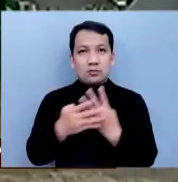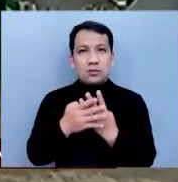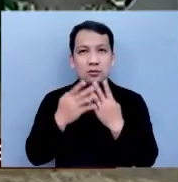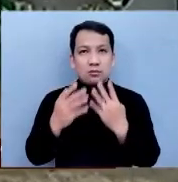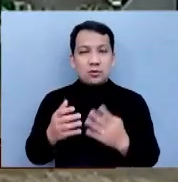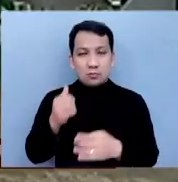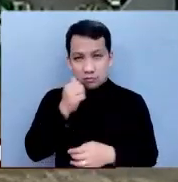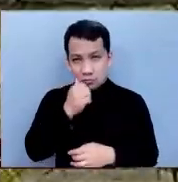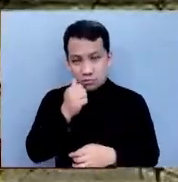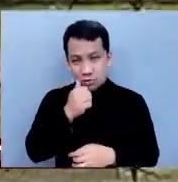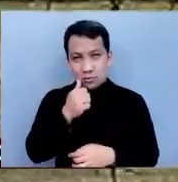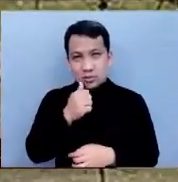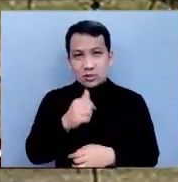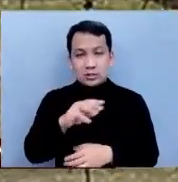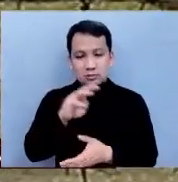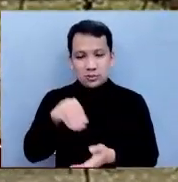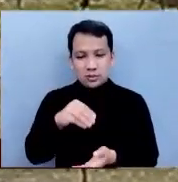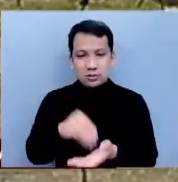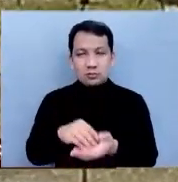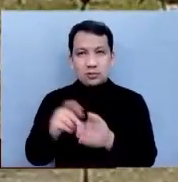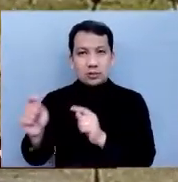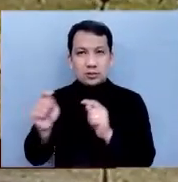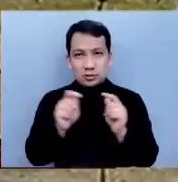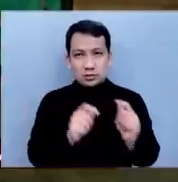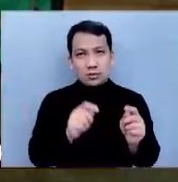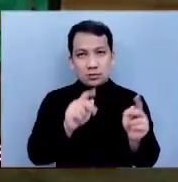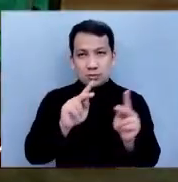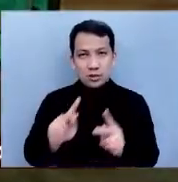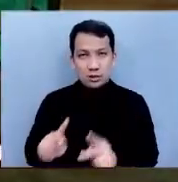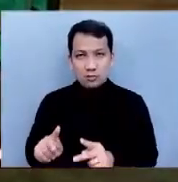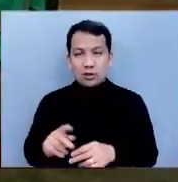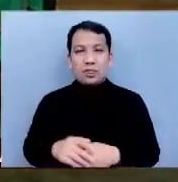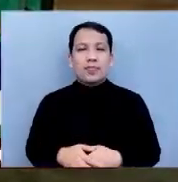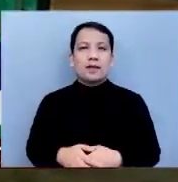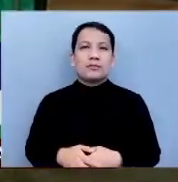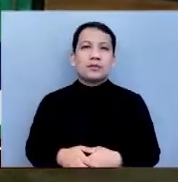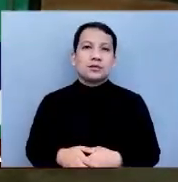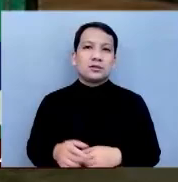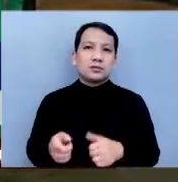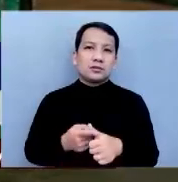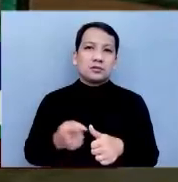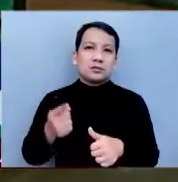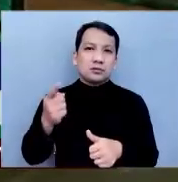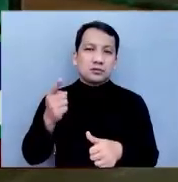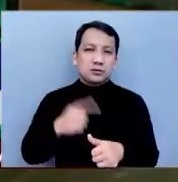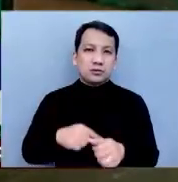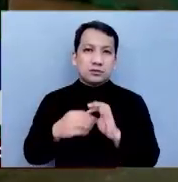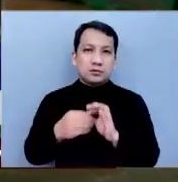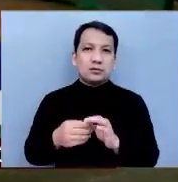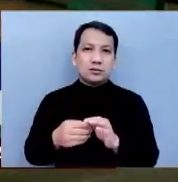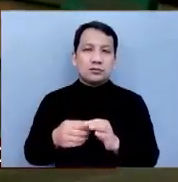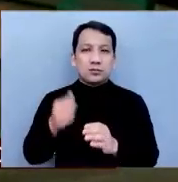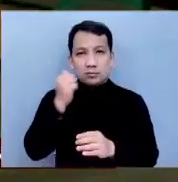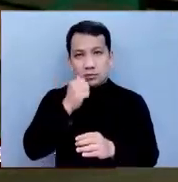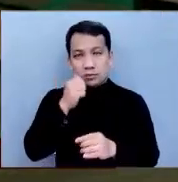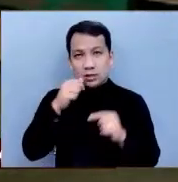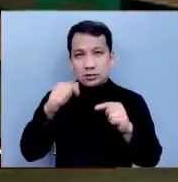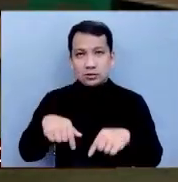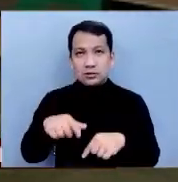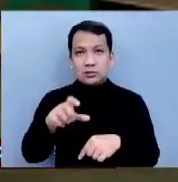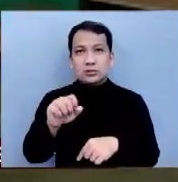Women sa Mandaluyong ang inilipat sa Palawan. Sa unang pagkakataon, magkakaroon na ng mga presong babae dito sa Santa